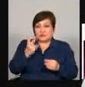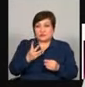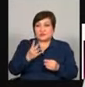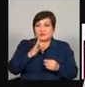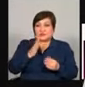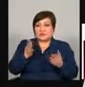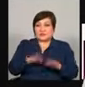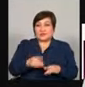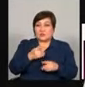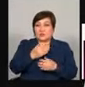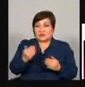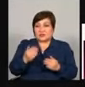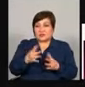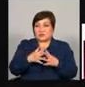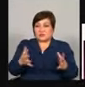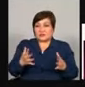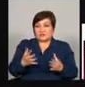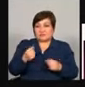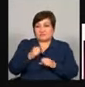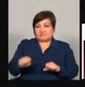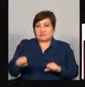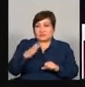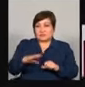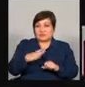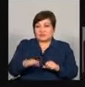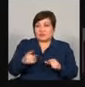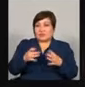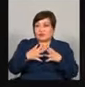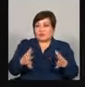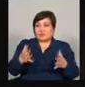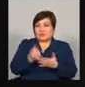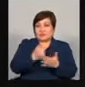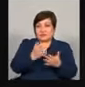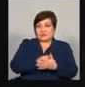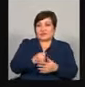үлкен үміт күтіп отырмыз. Бұдан да жетістіктер, үлкен жетістіктерге жетеміз деп ойлаймын.